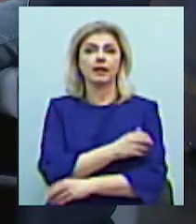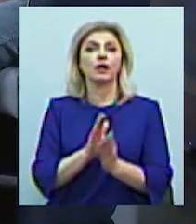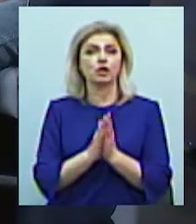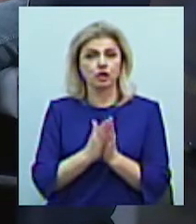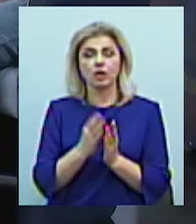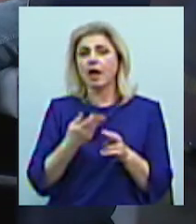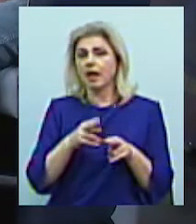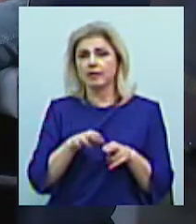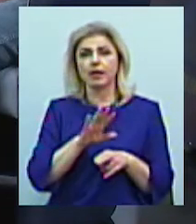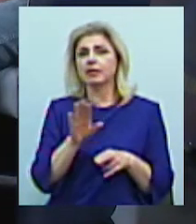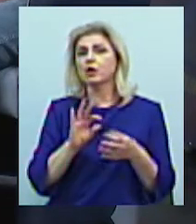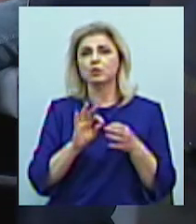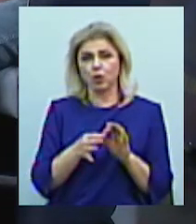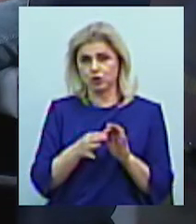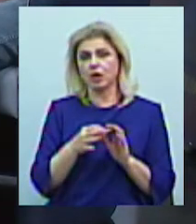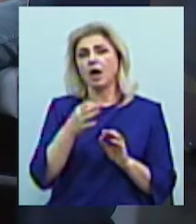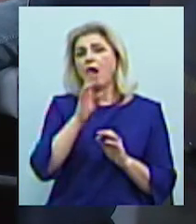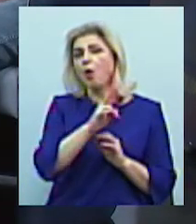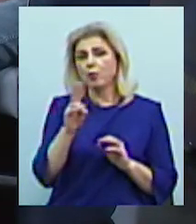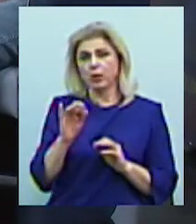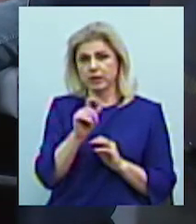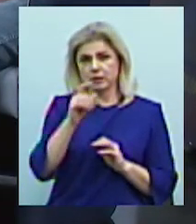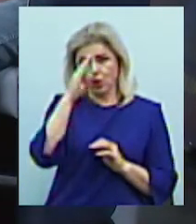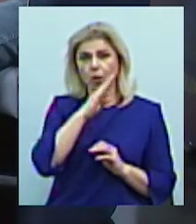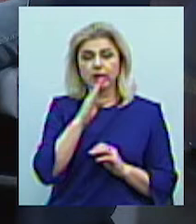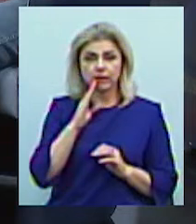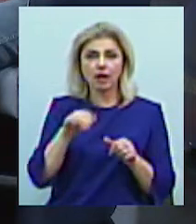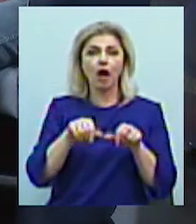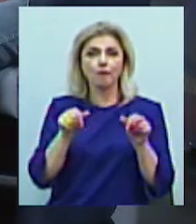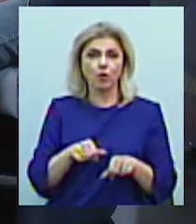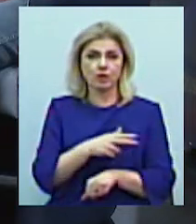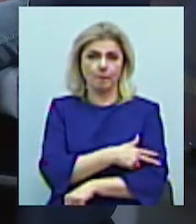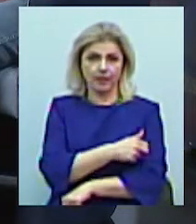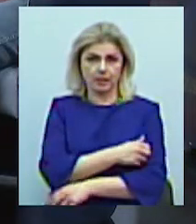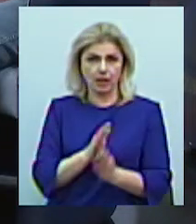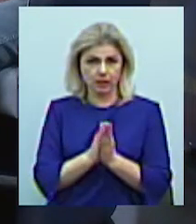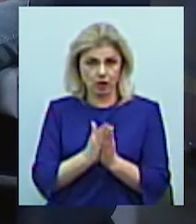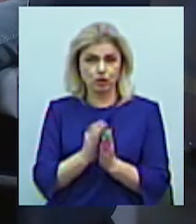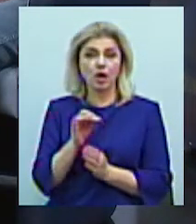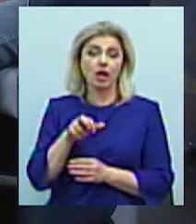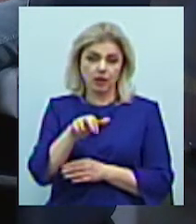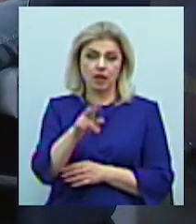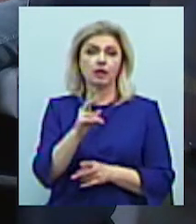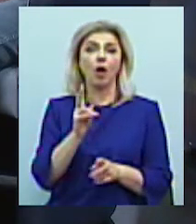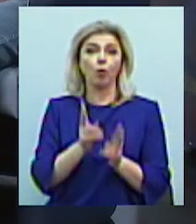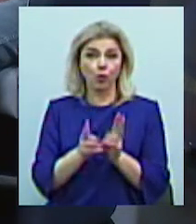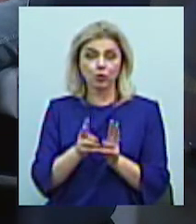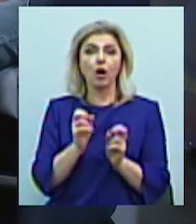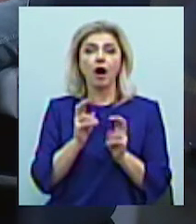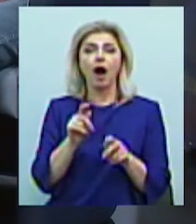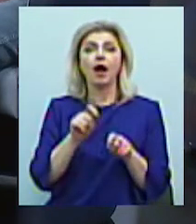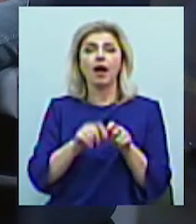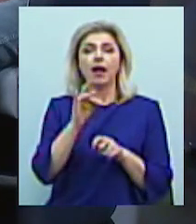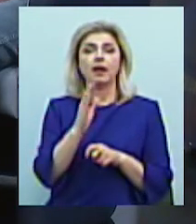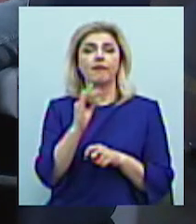это несложно какому-то родителю оформить медицинскую книжку. И тогда они на кухне могут проверить, как ревизор проверяет. Это